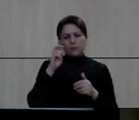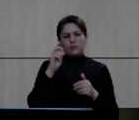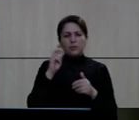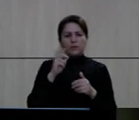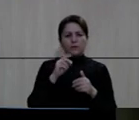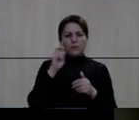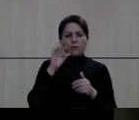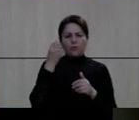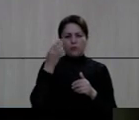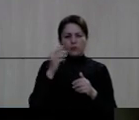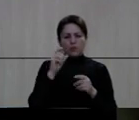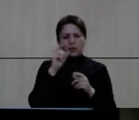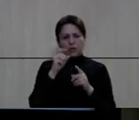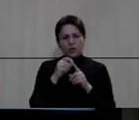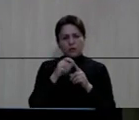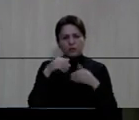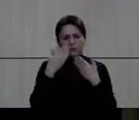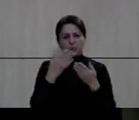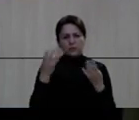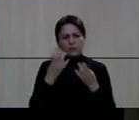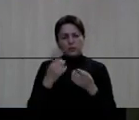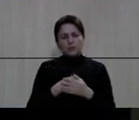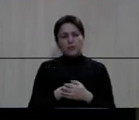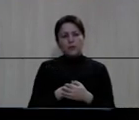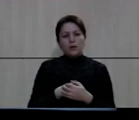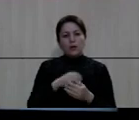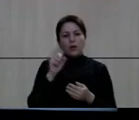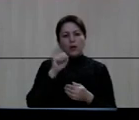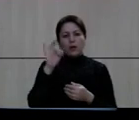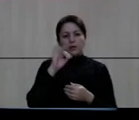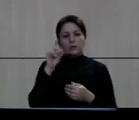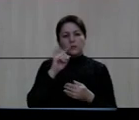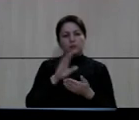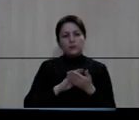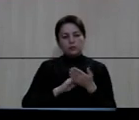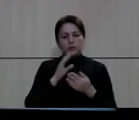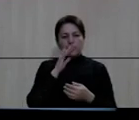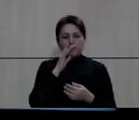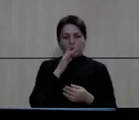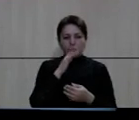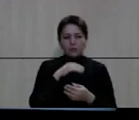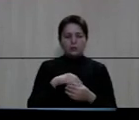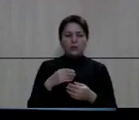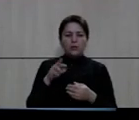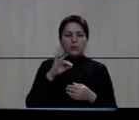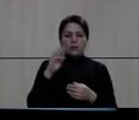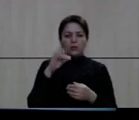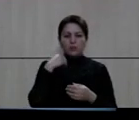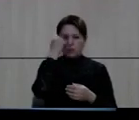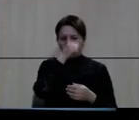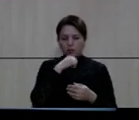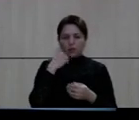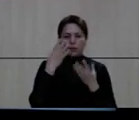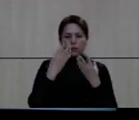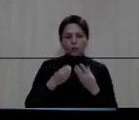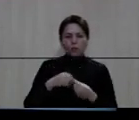familiyasi berilgan bo'lishi shart. Ariza yozilgan vaqt, ya'ni yil,